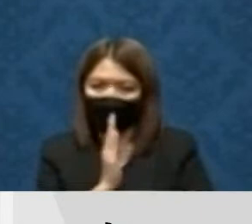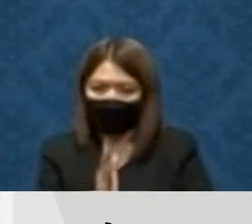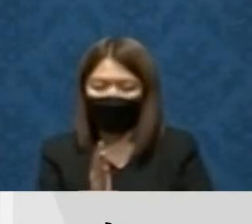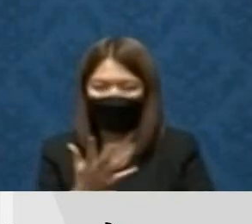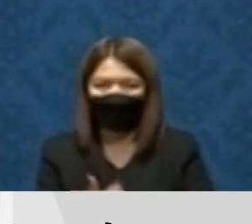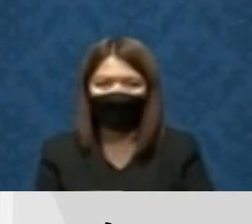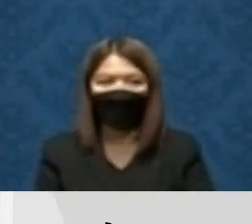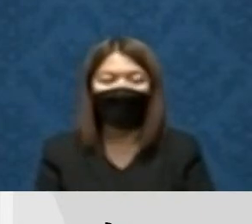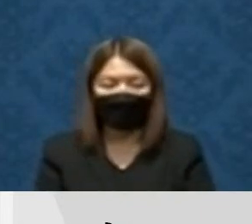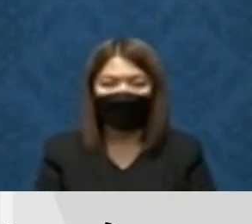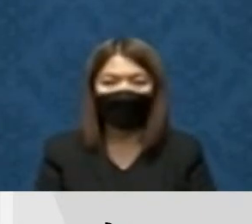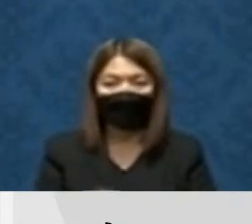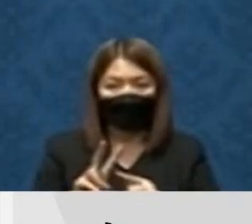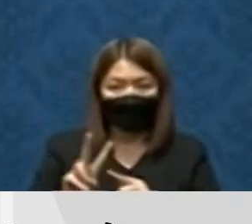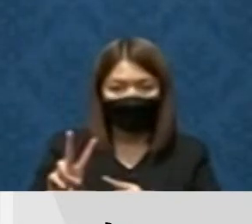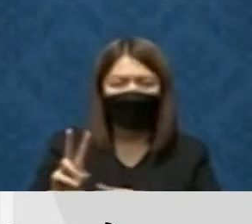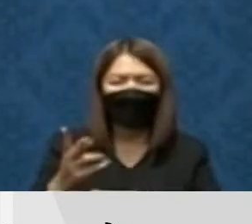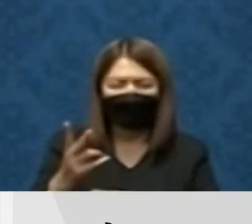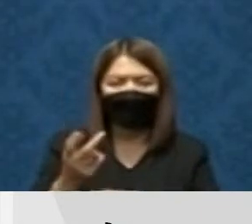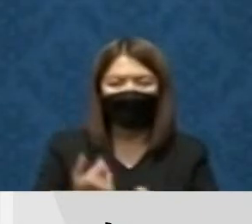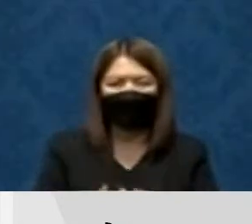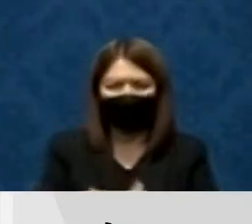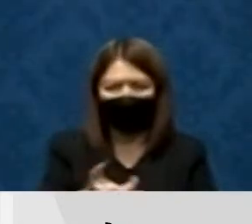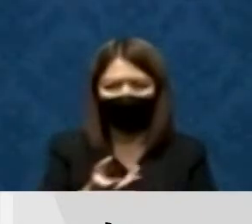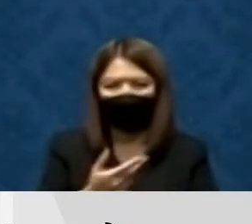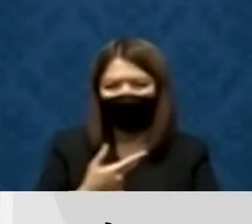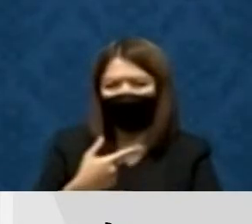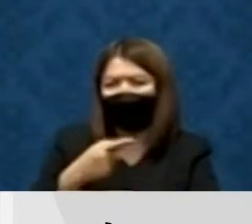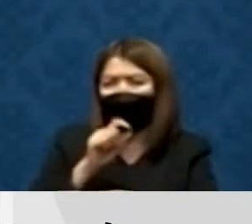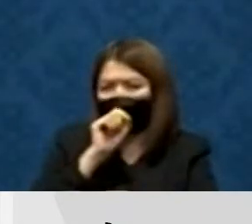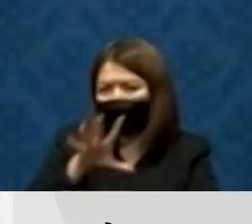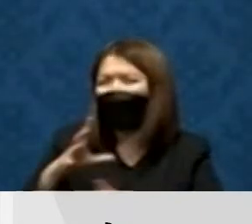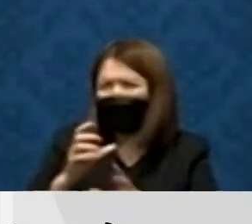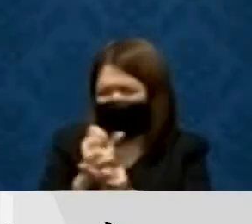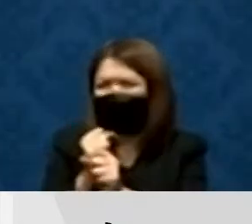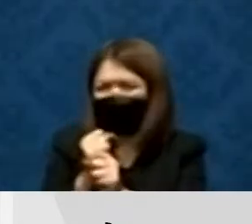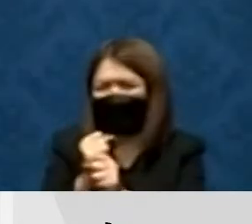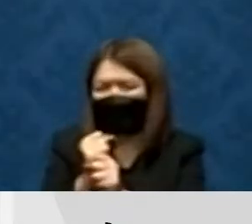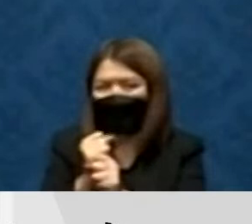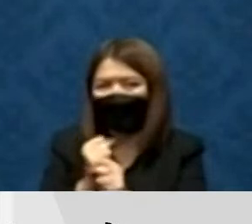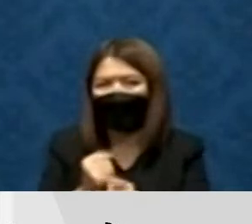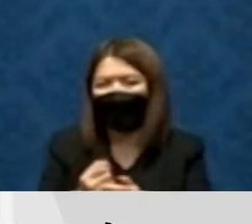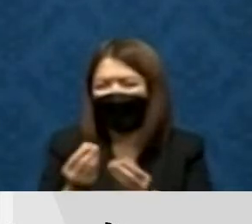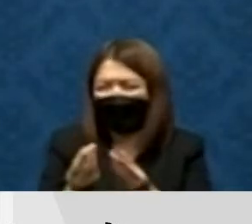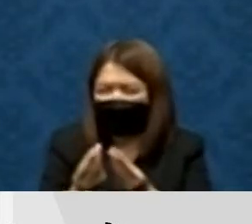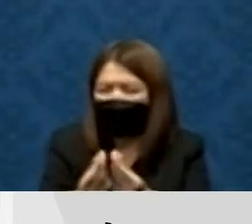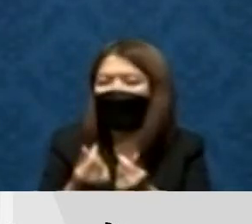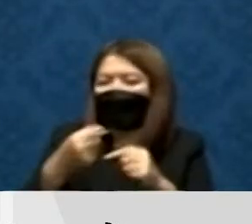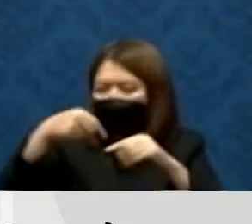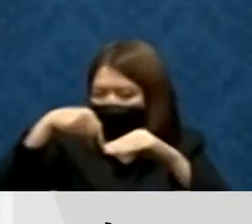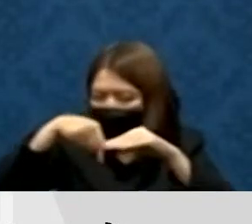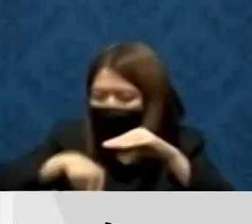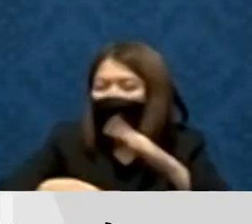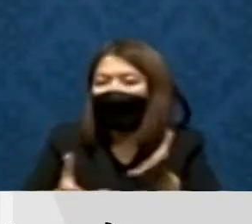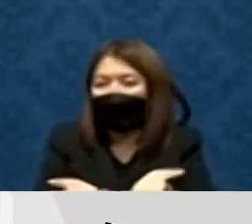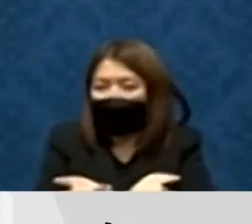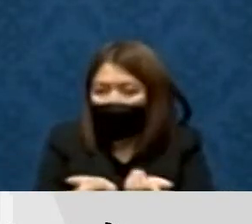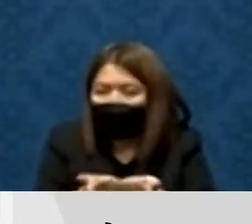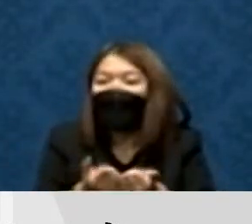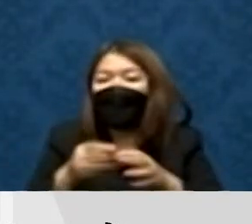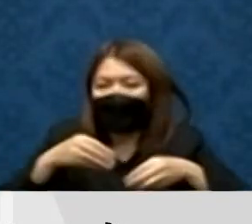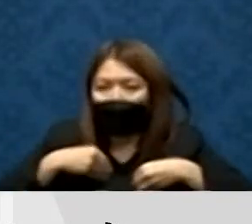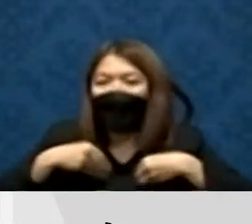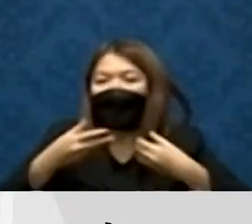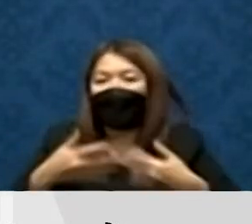างน้อย35ปีมันกระทบต่อประชาชน35ปีนะคุณผู้ชมแต่ปรากฏว่าระหว่างนั้นฮะสสภูมิใจไทยคุณพระด